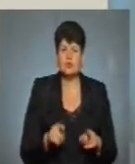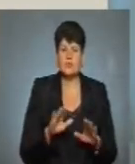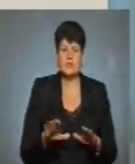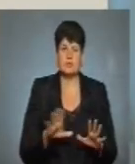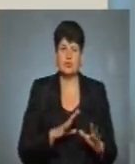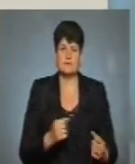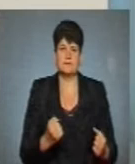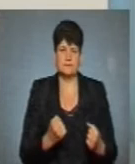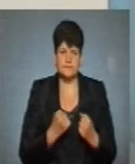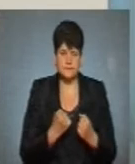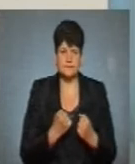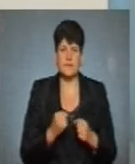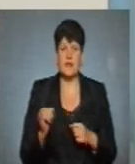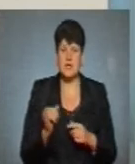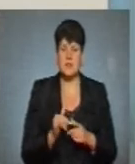і